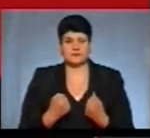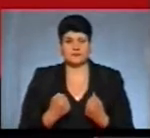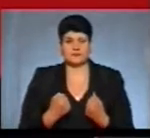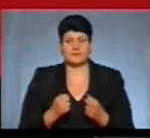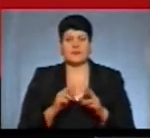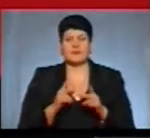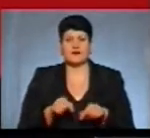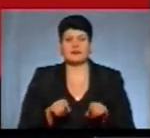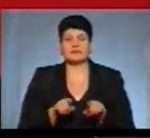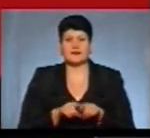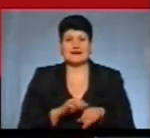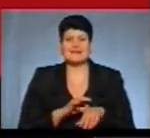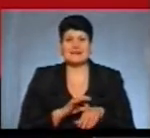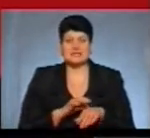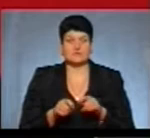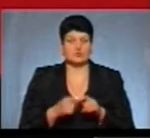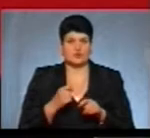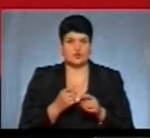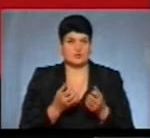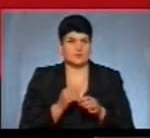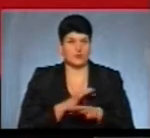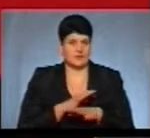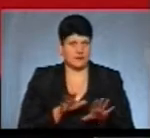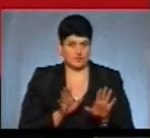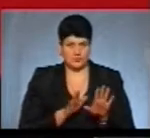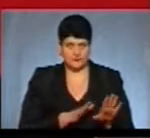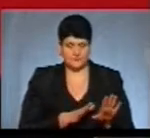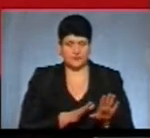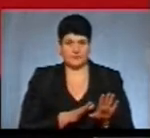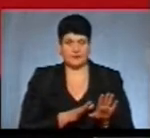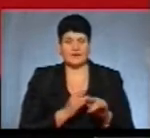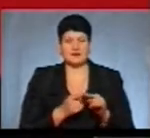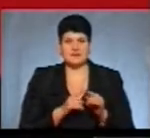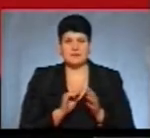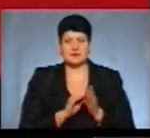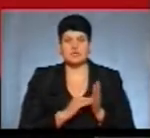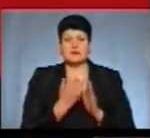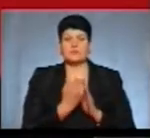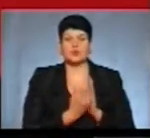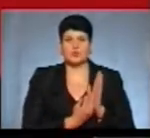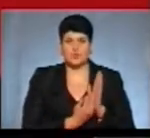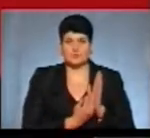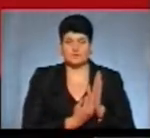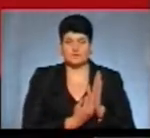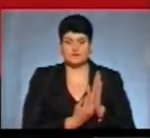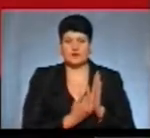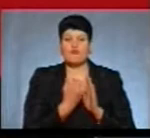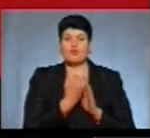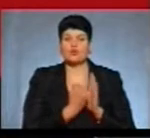як таких тілесних ушкоджень отримано не було. Це складається протокол.